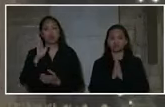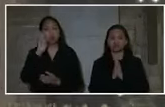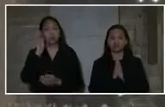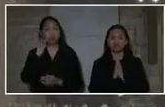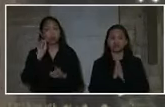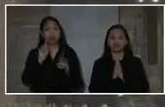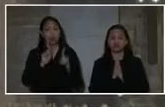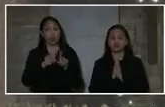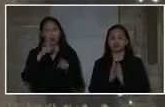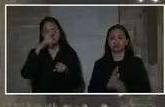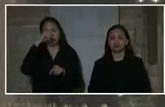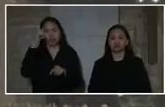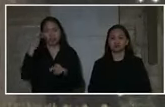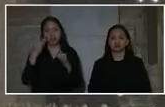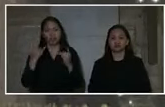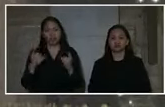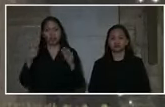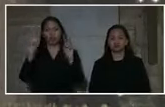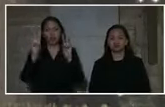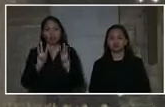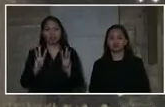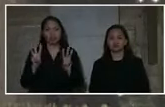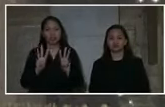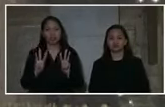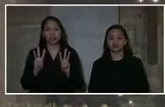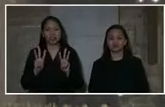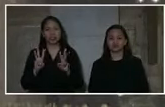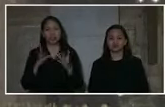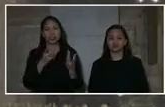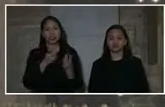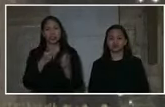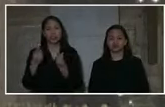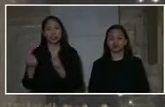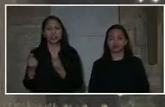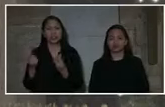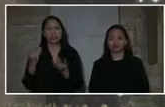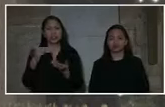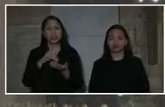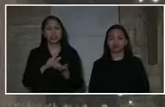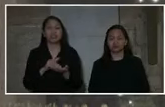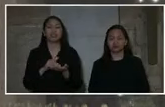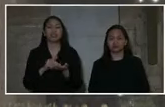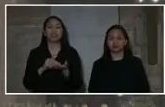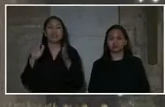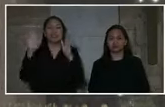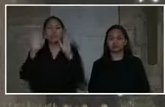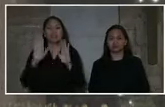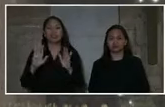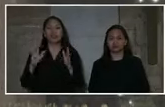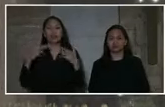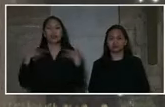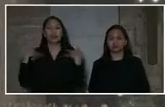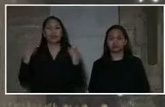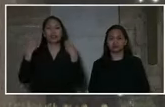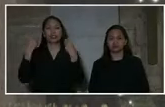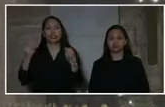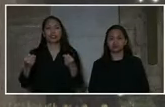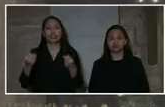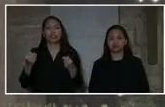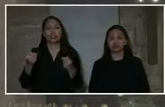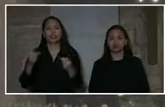kapatid, dahil po ngayon ay Miyerkules, ay gagawin nating muli ang ating lingguhang Healing Rosary for the